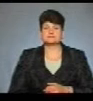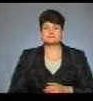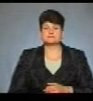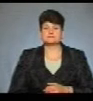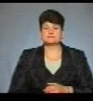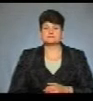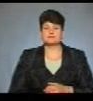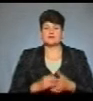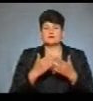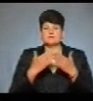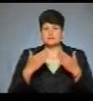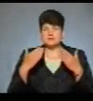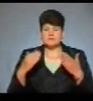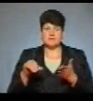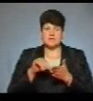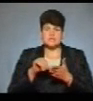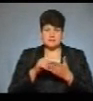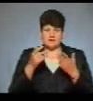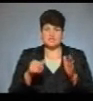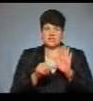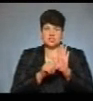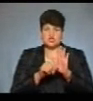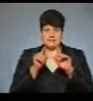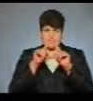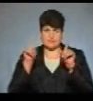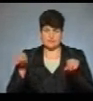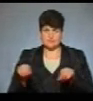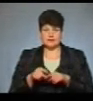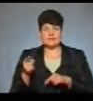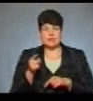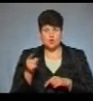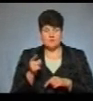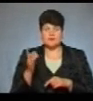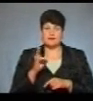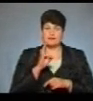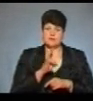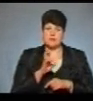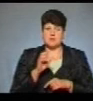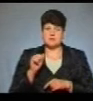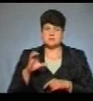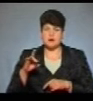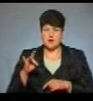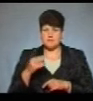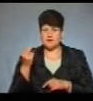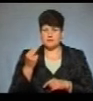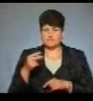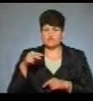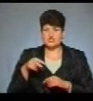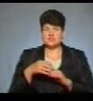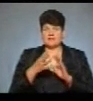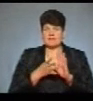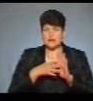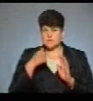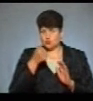В експозиції виставки представили 6 картин Тернополя, які Наталія Басараб намалювала у